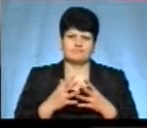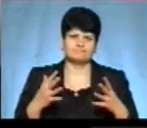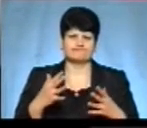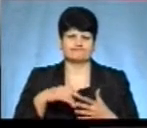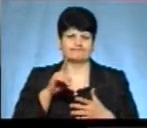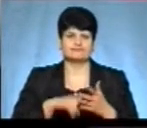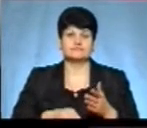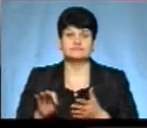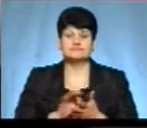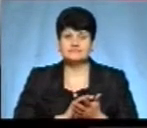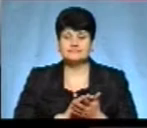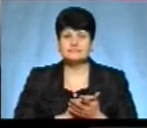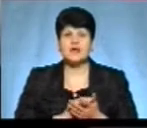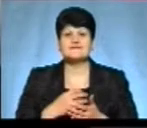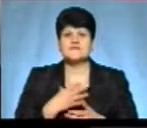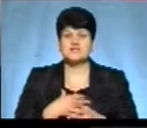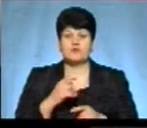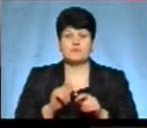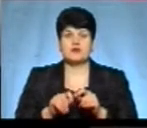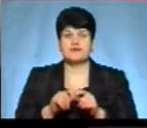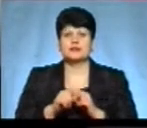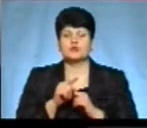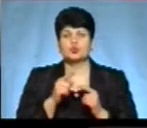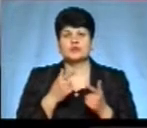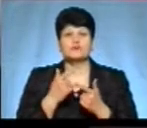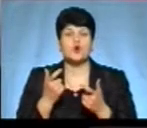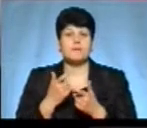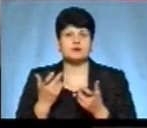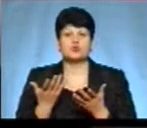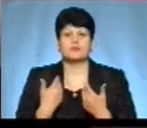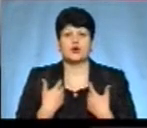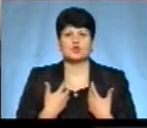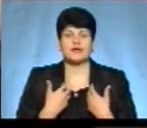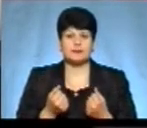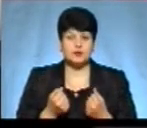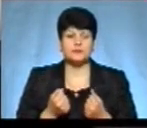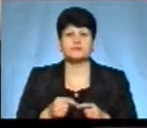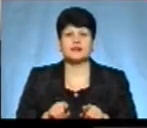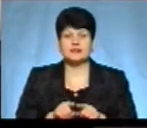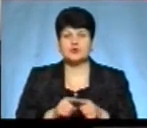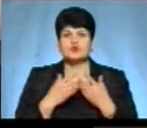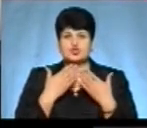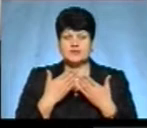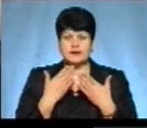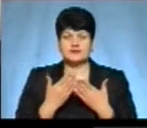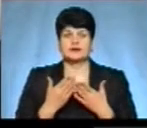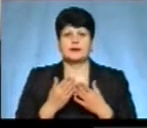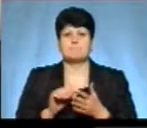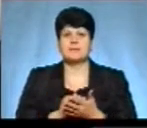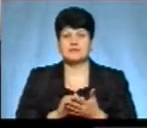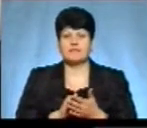віримо. Тому також важливо перевіряти ту інформацію, яку ми отримуємо. Ну і, відповідно, читати аналітичні матеріали